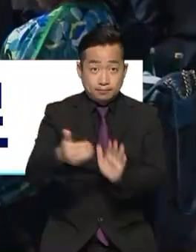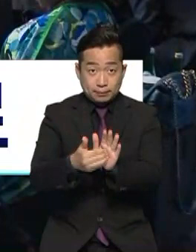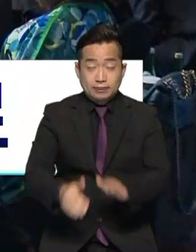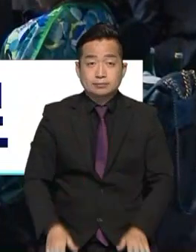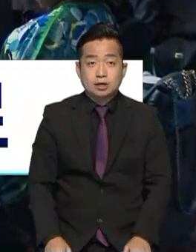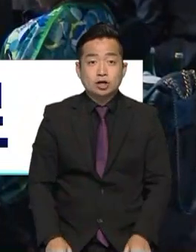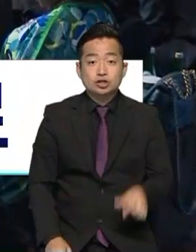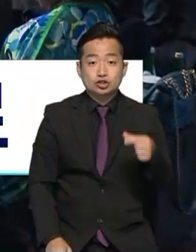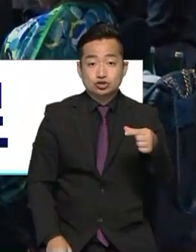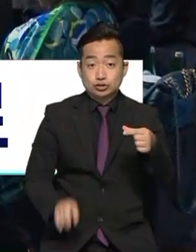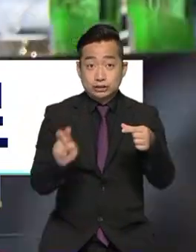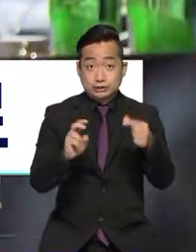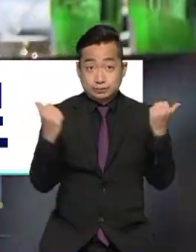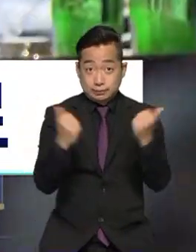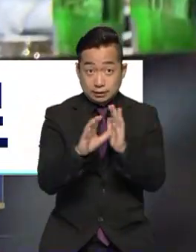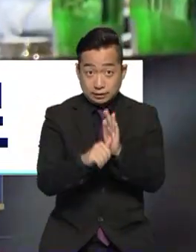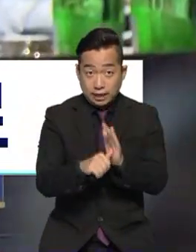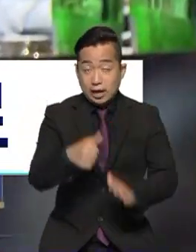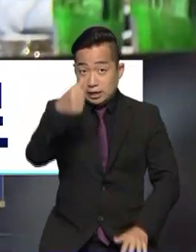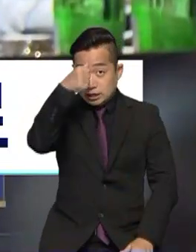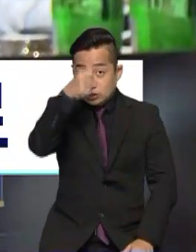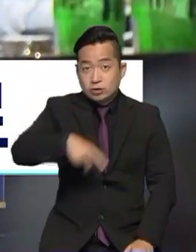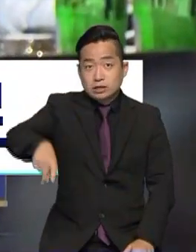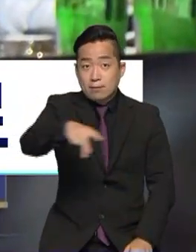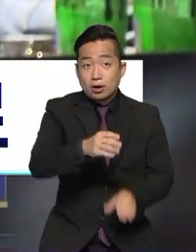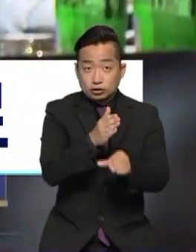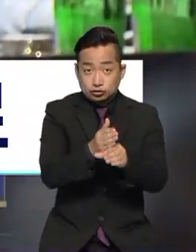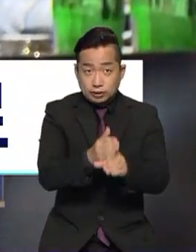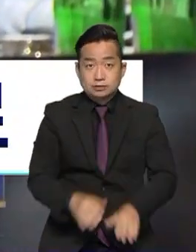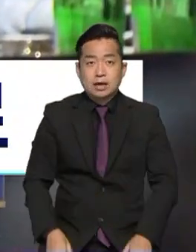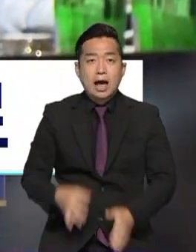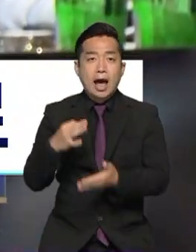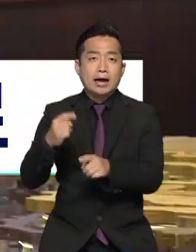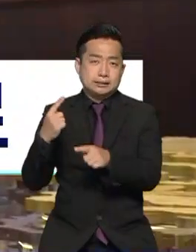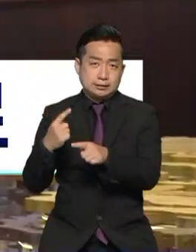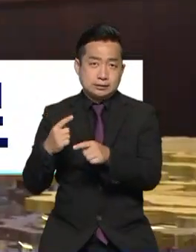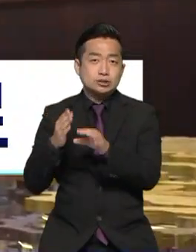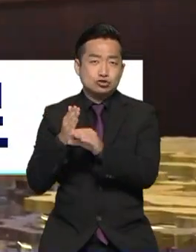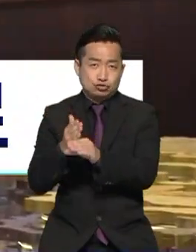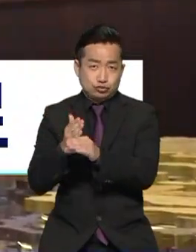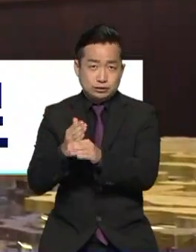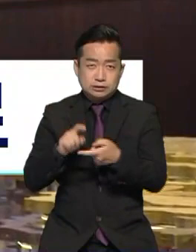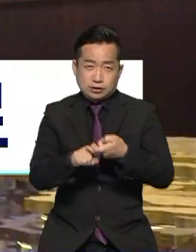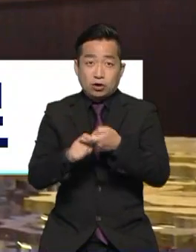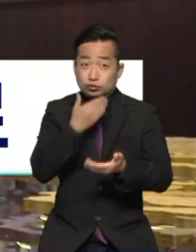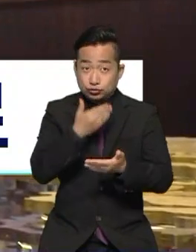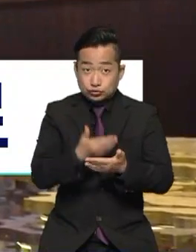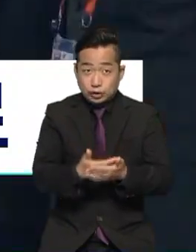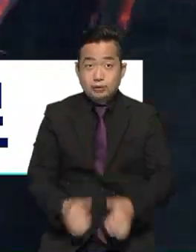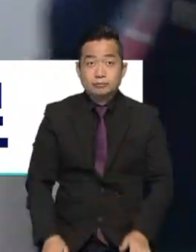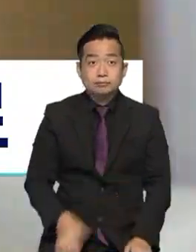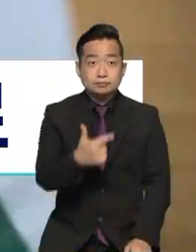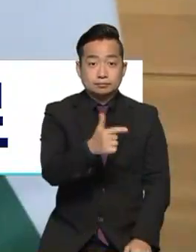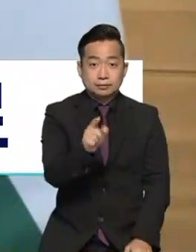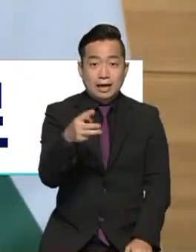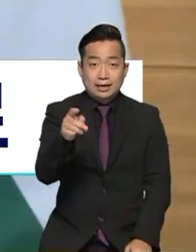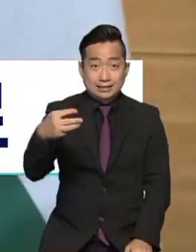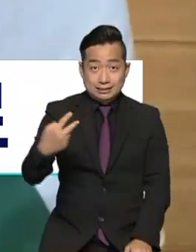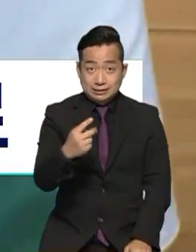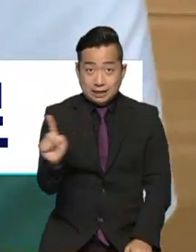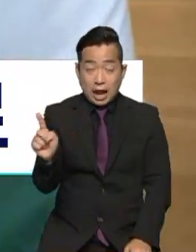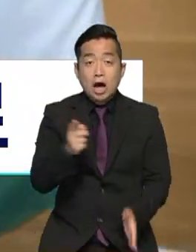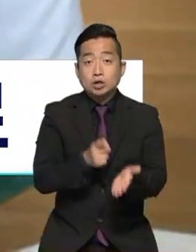윤 대통령은 G10 정상회의에서 인도 태평양 지역 중심의 가치 기반 연대를 강조하고 나랜드라 모디 총리를